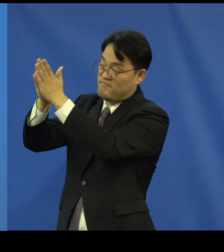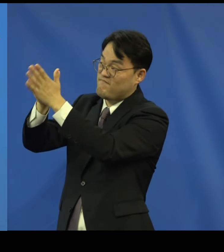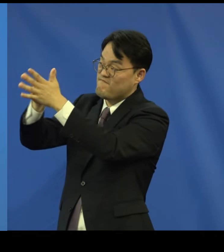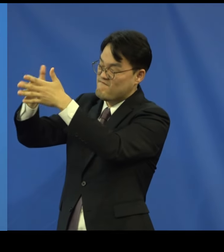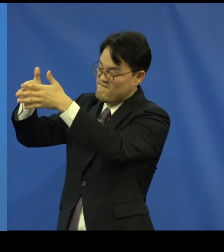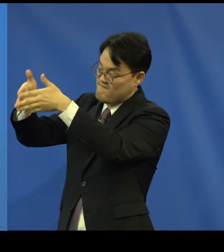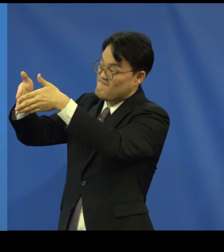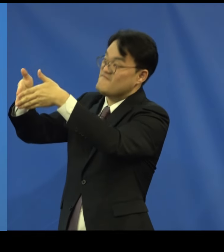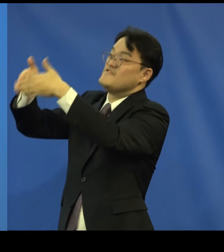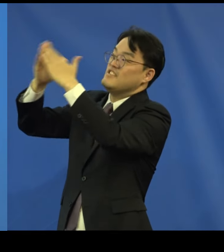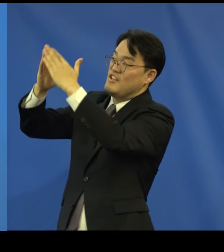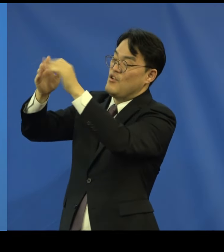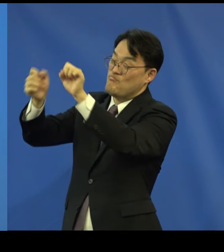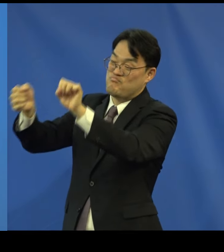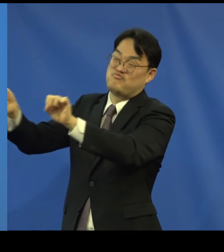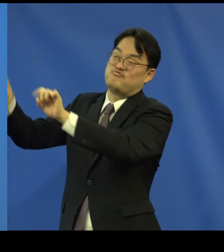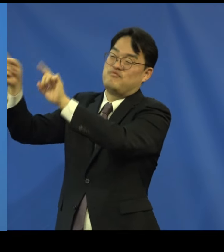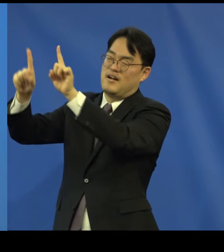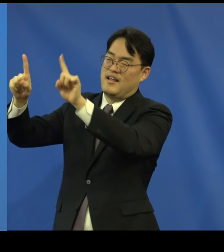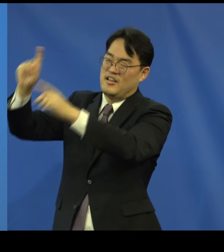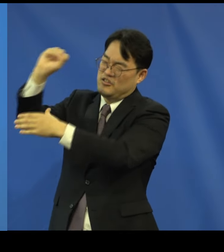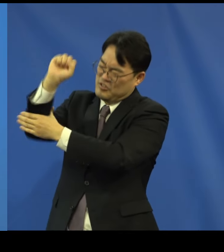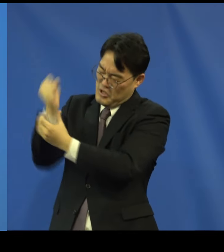몸, 썩지 아니라 할 몸.